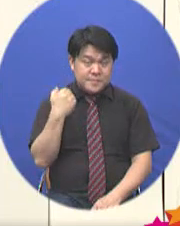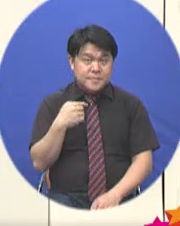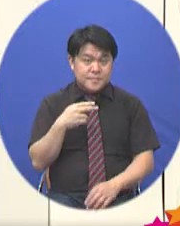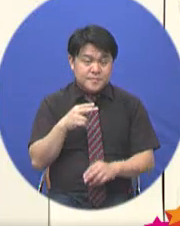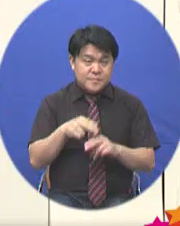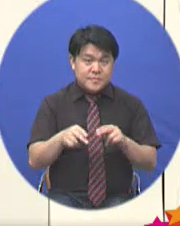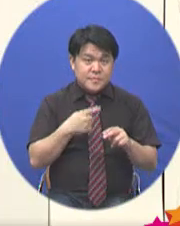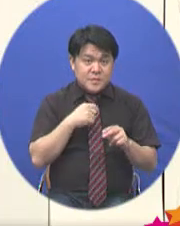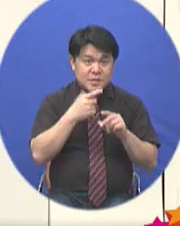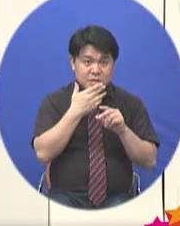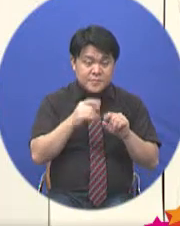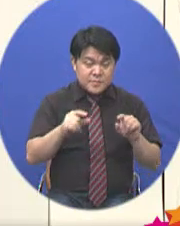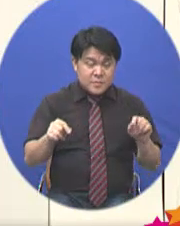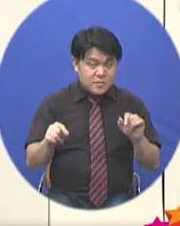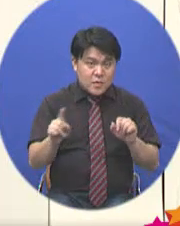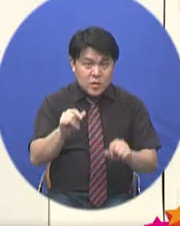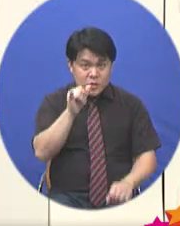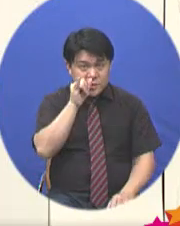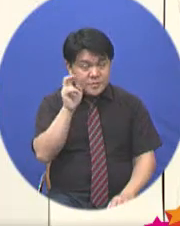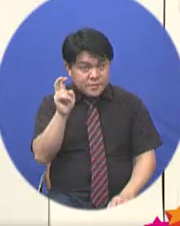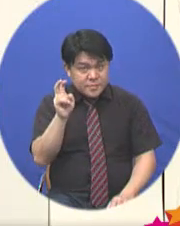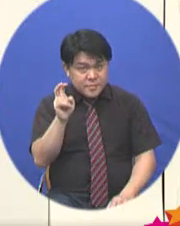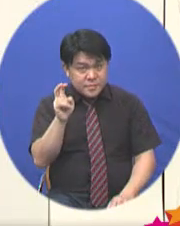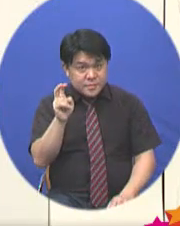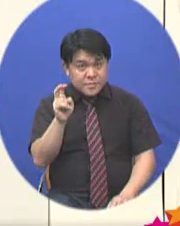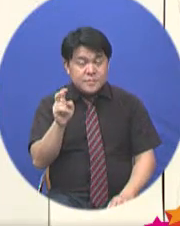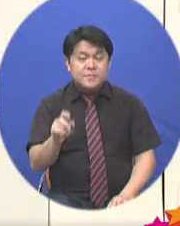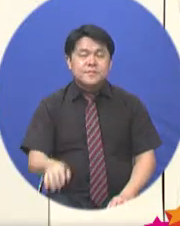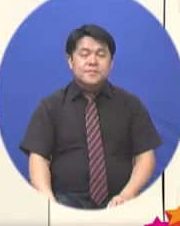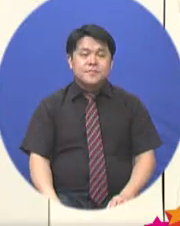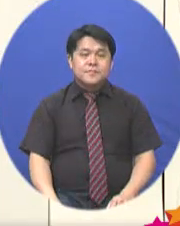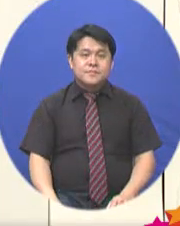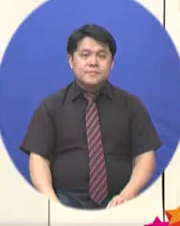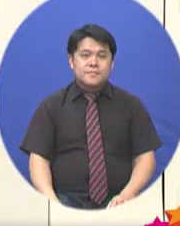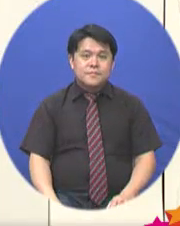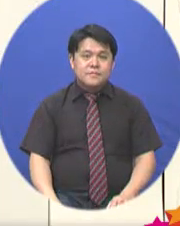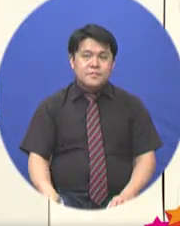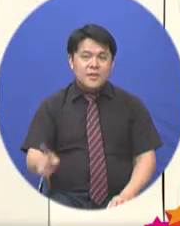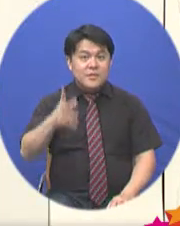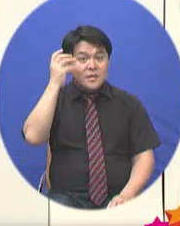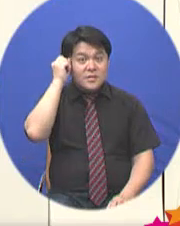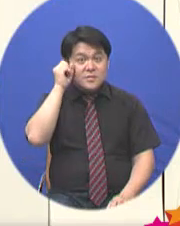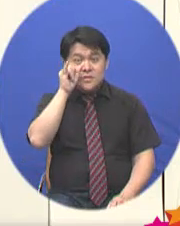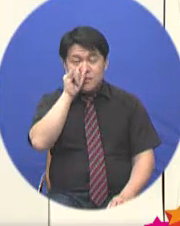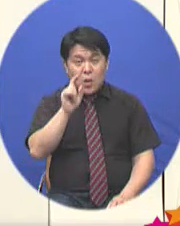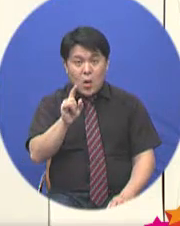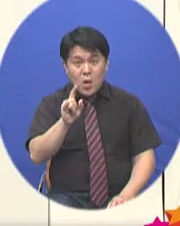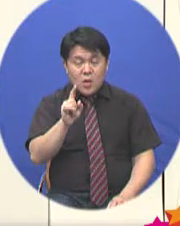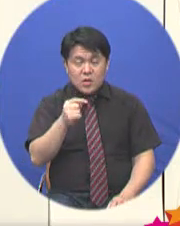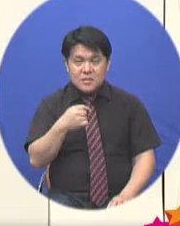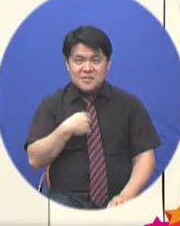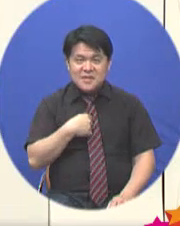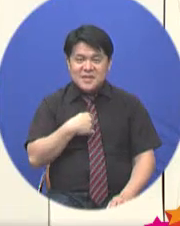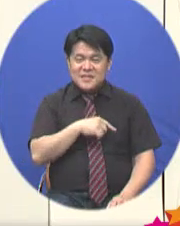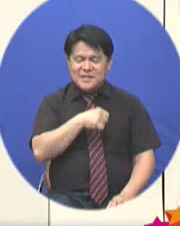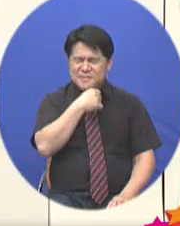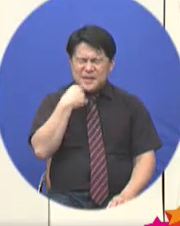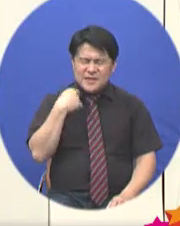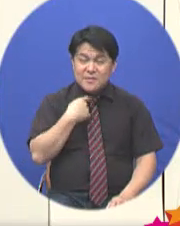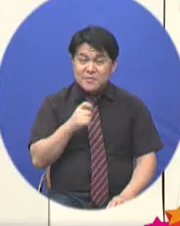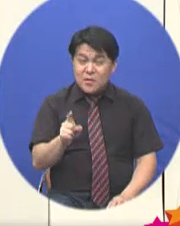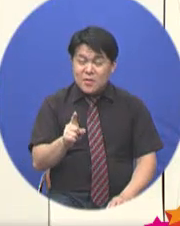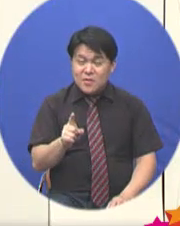음식이 있으셨을 거잖아요. 뭐 그런 음식, 뭐 엄마가 해준 음식 중에 나는 이게 제일 좋았다